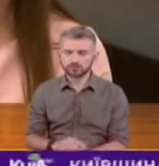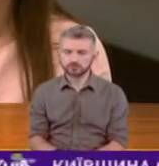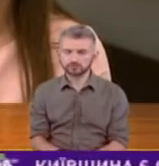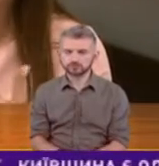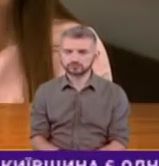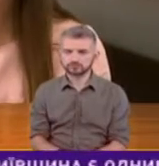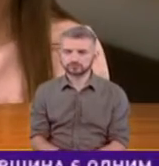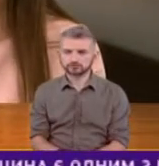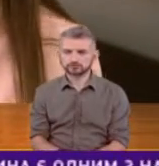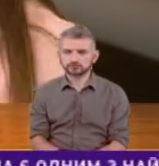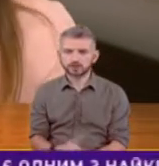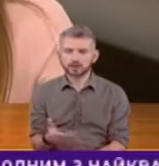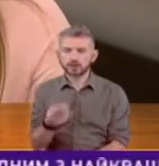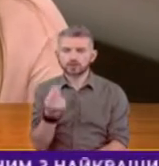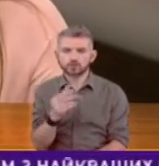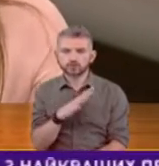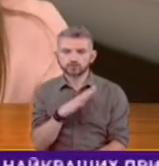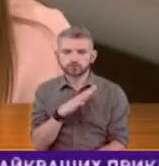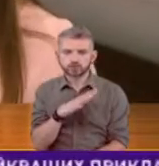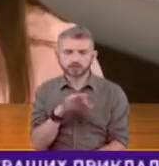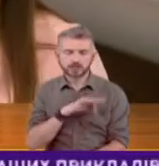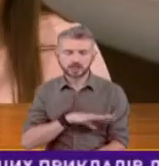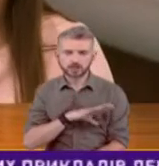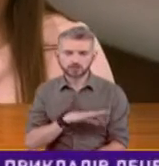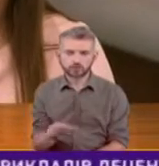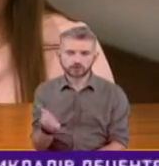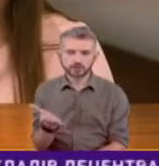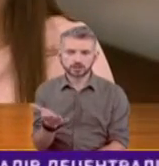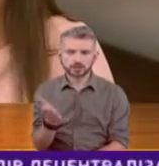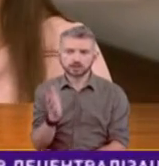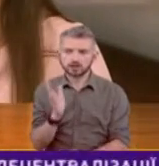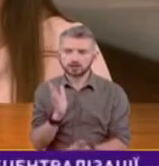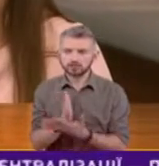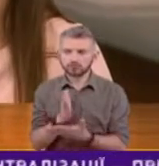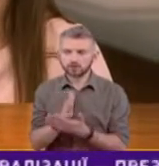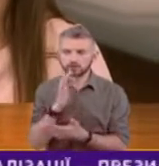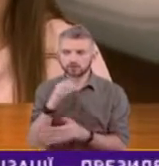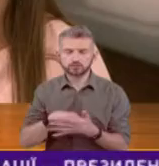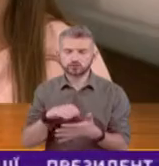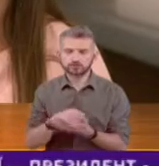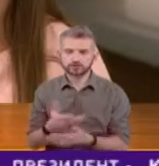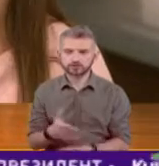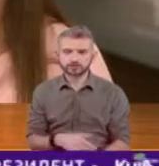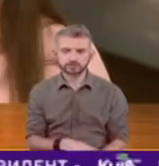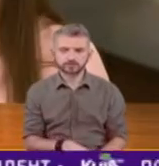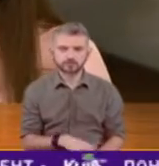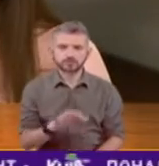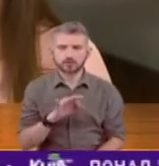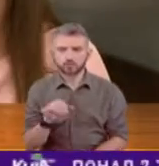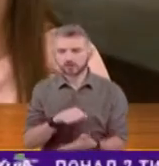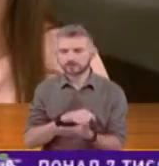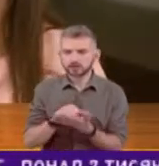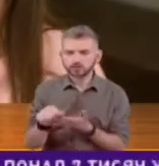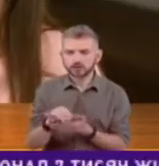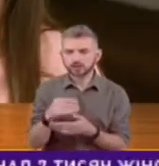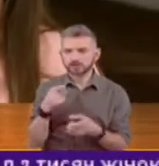мають контент. Які з коштів, які не були реалізовані, мають дуже серйозні причини? Прошу. З приводу асфальтування, з